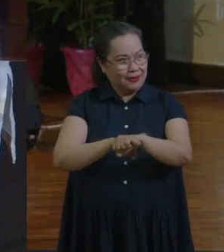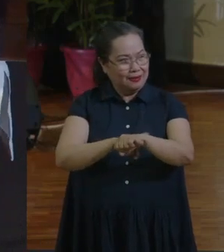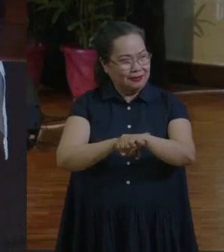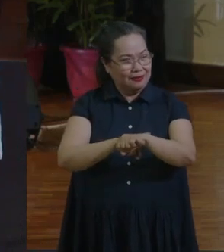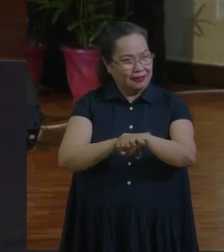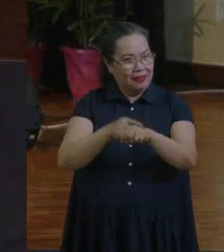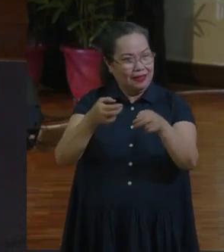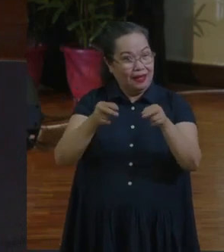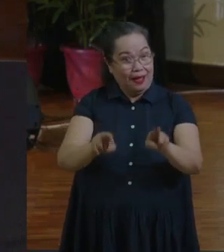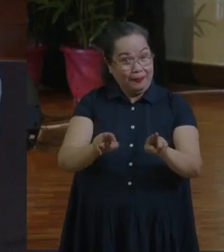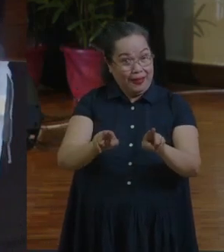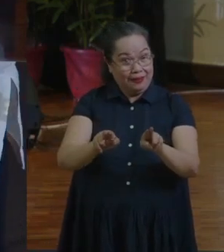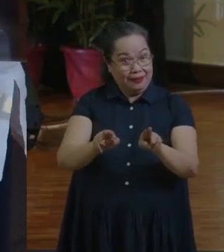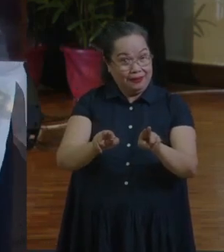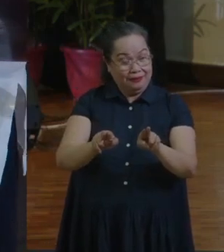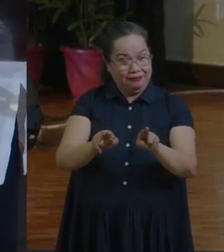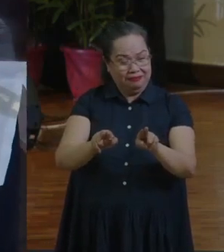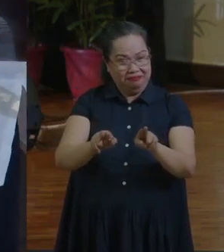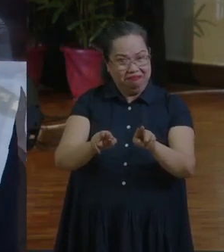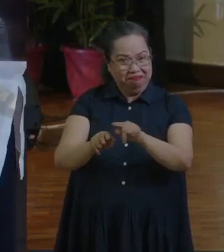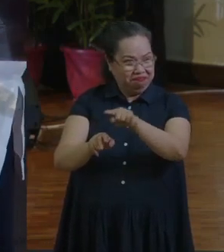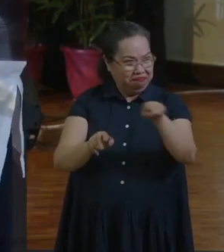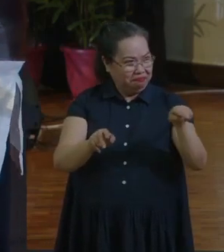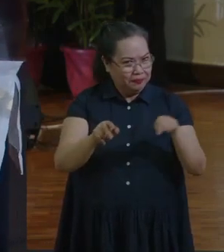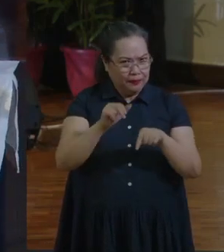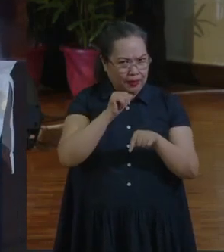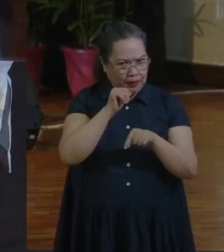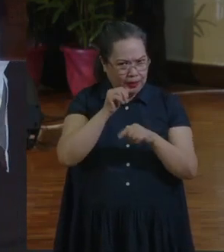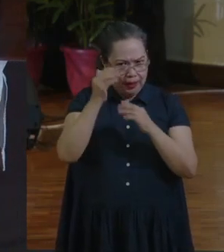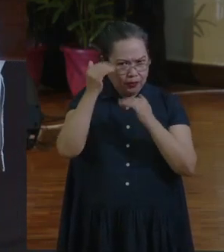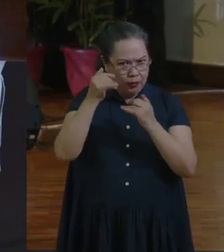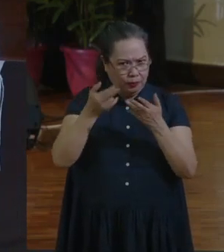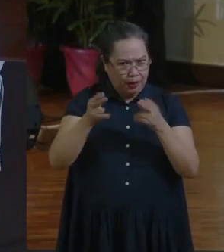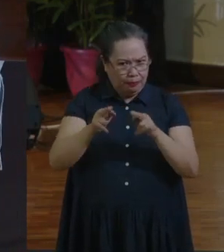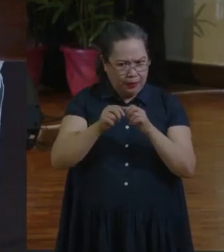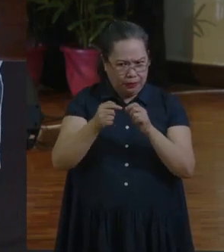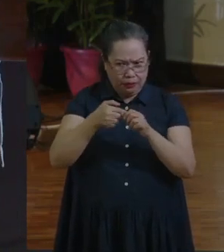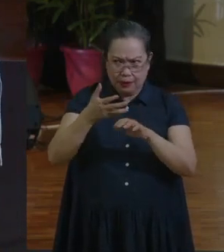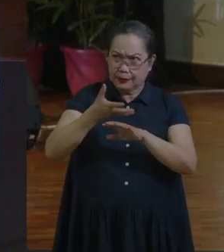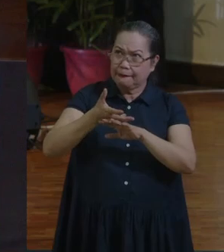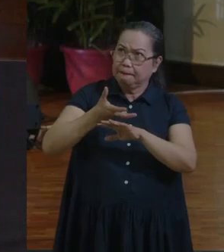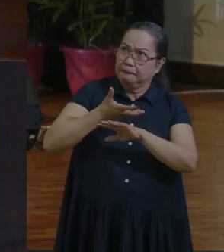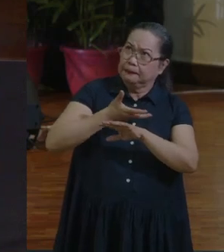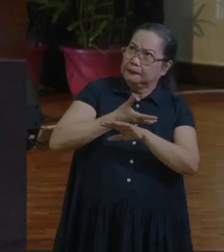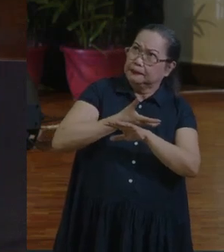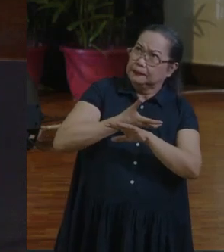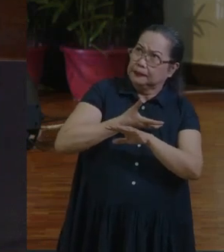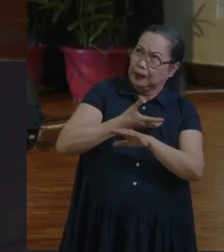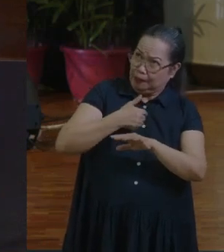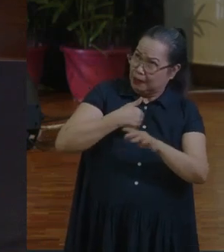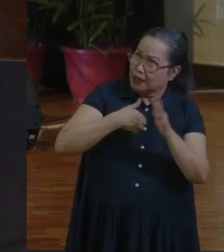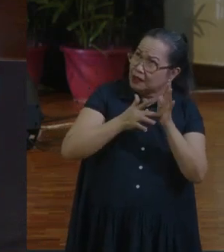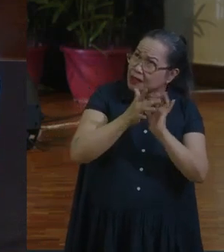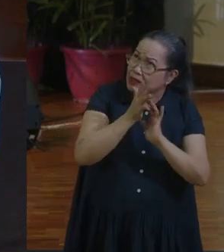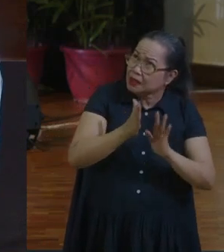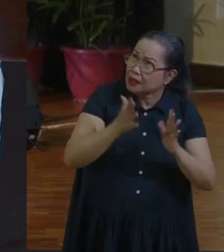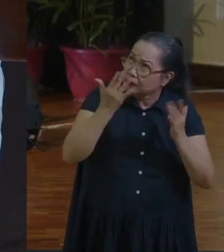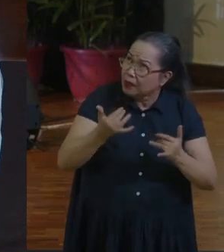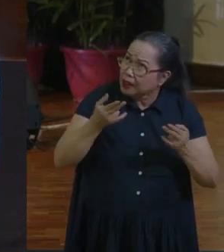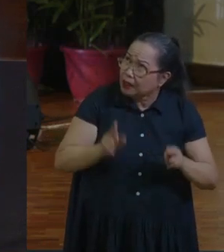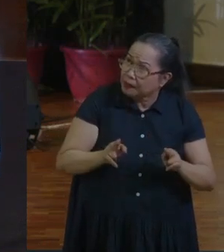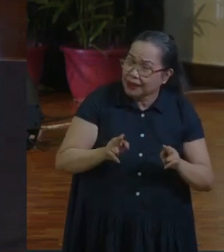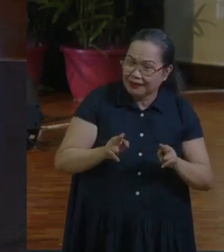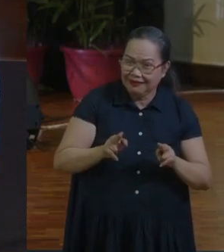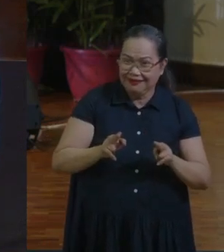merong nangyayari sa atin na hindi natin inaasahan mangyari sa isang anak ng Diyos.